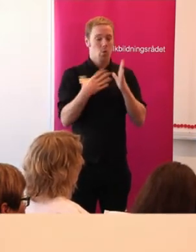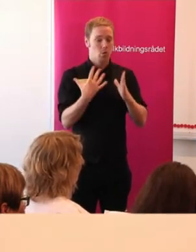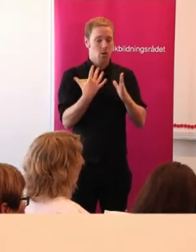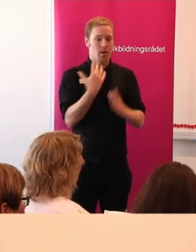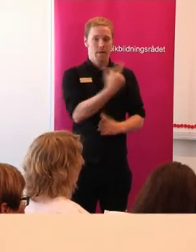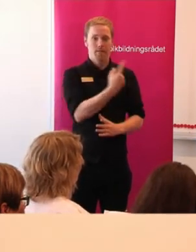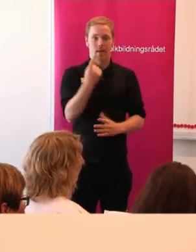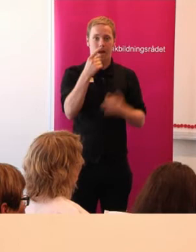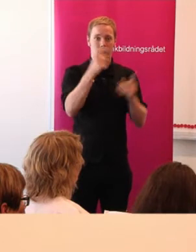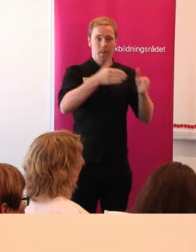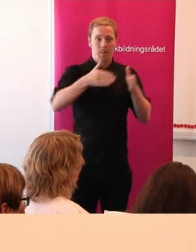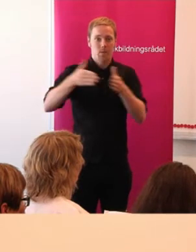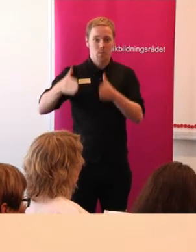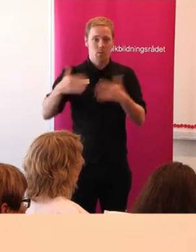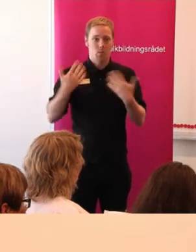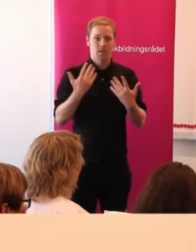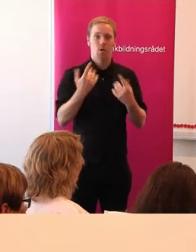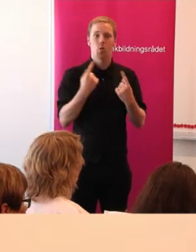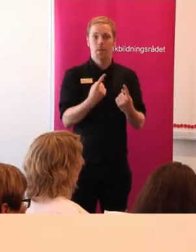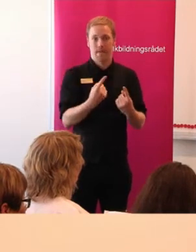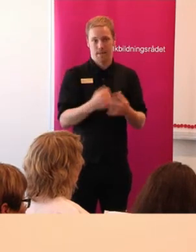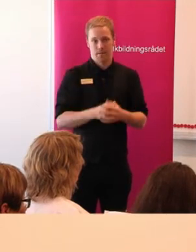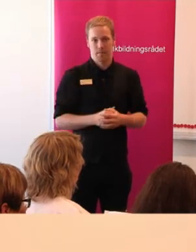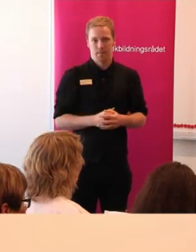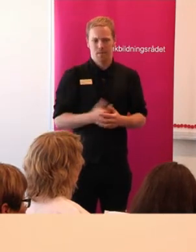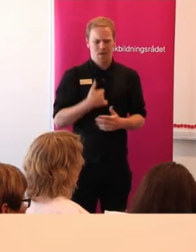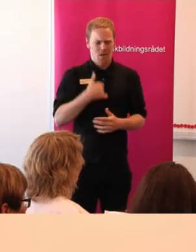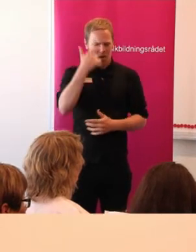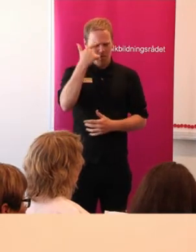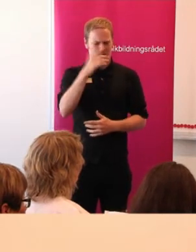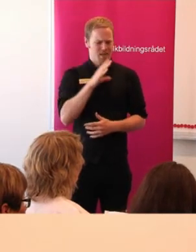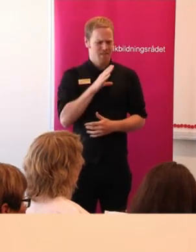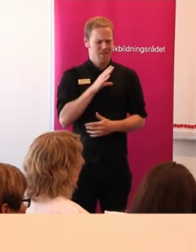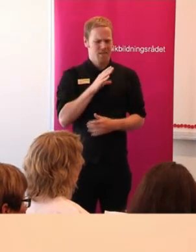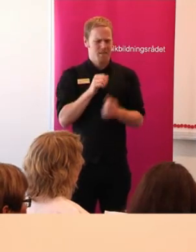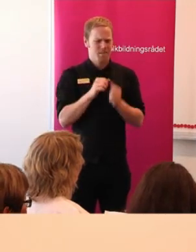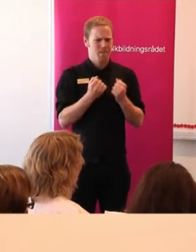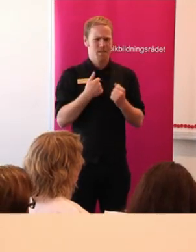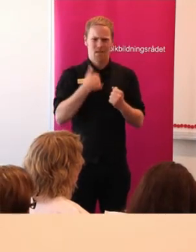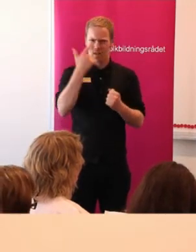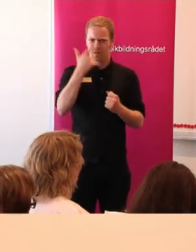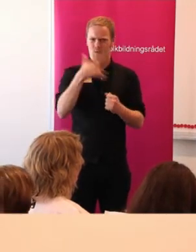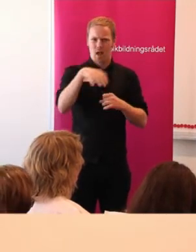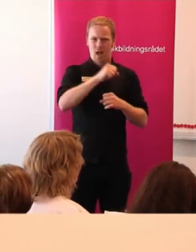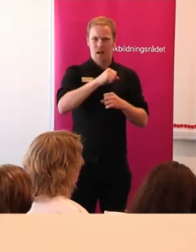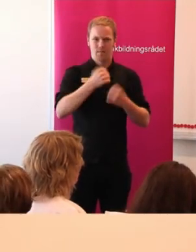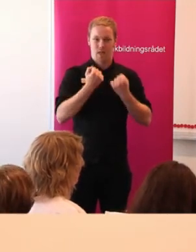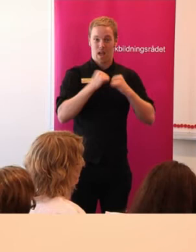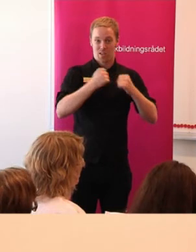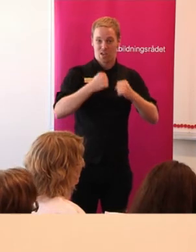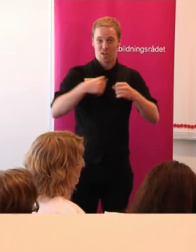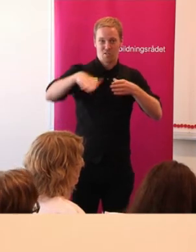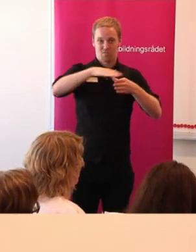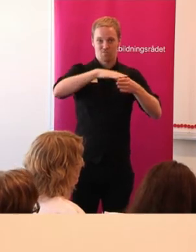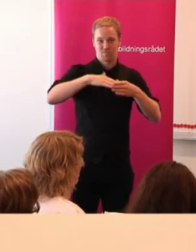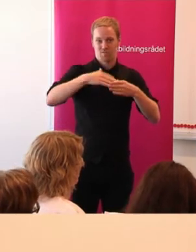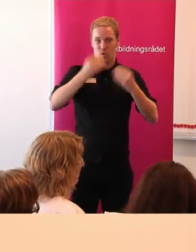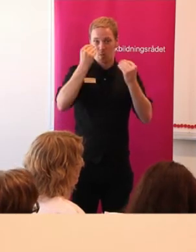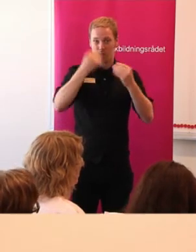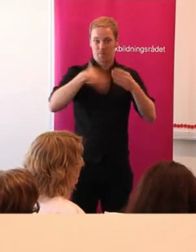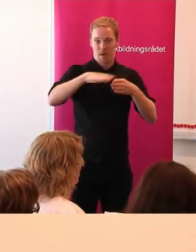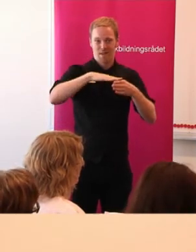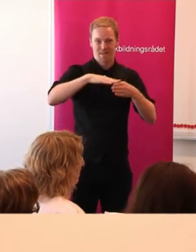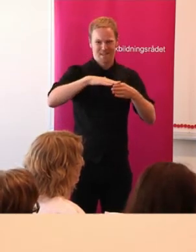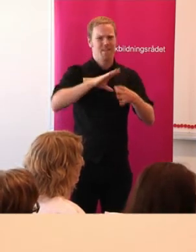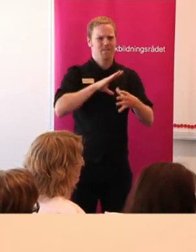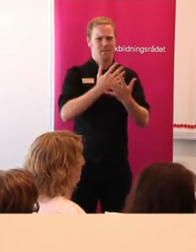sin utbildning. Så egentligen så tycker jag nog att det finns, men alltså jag tror att alla aktörer på utbildningsmarknaden, som det är ju ganska många idag, inte